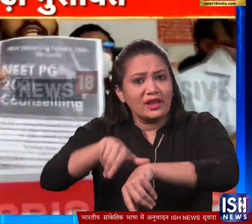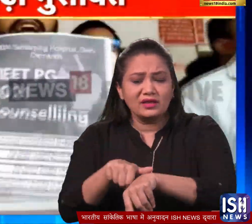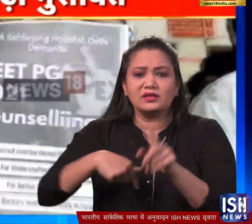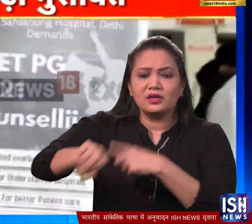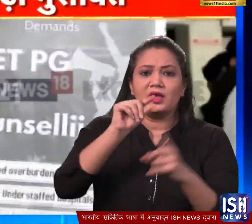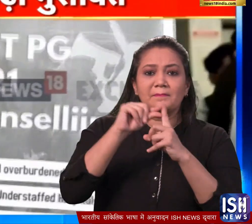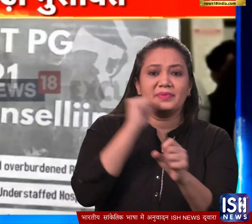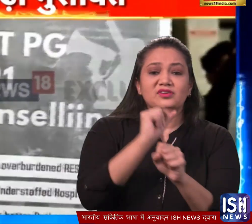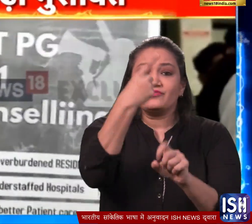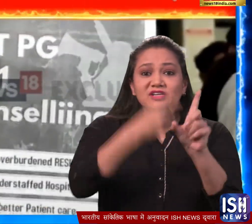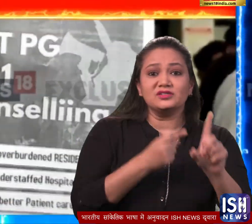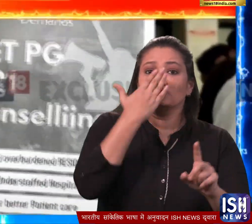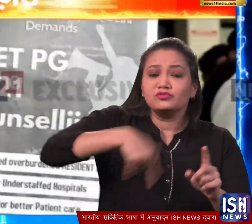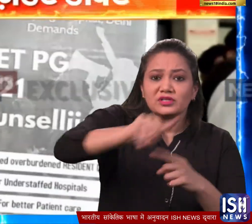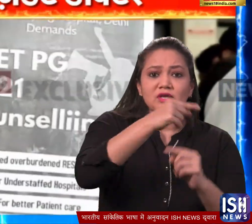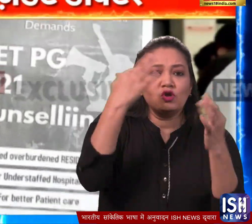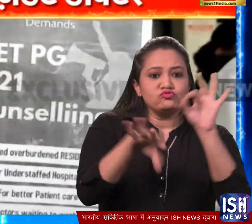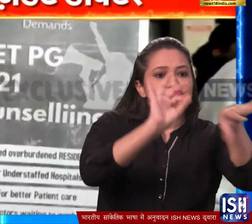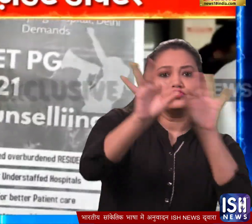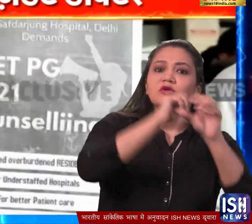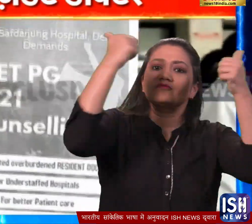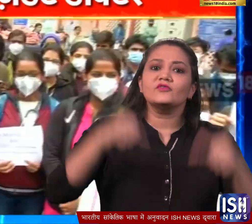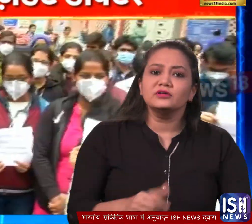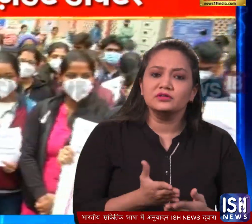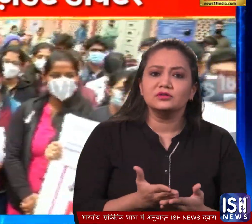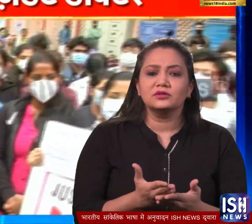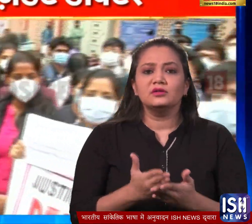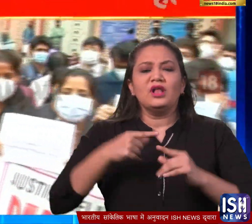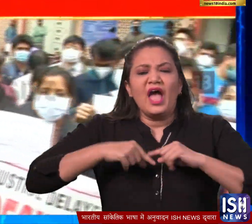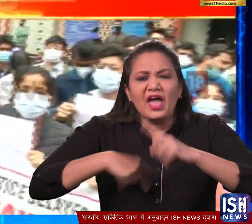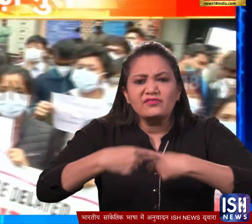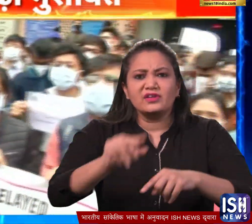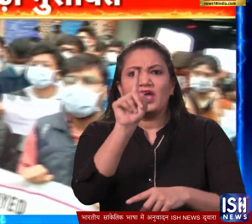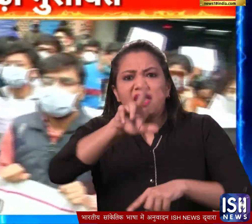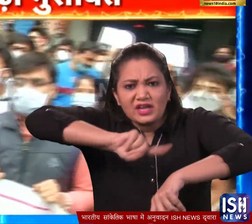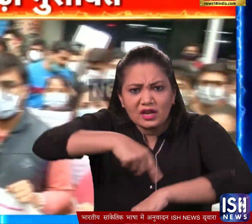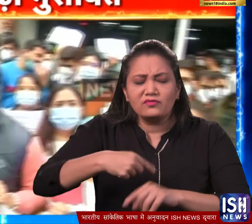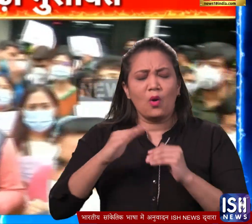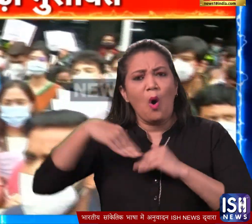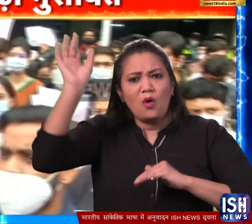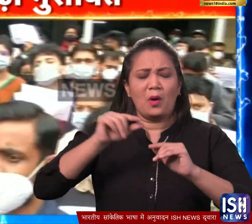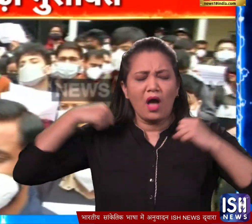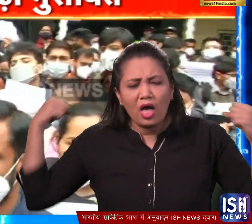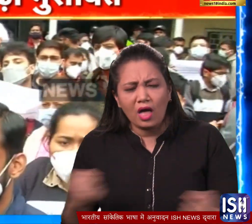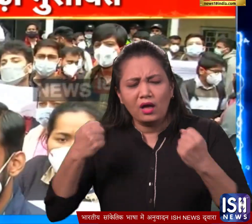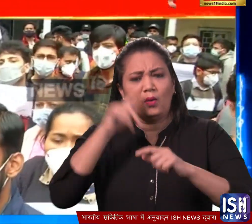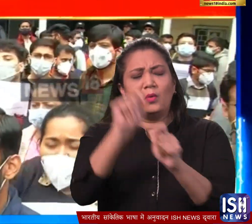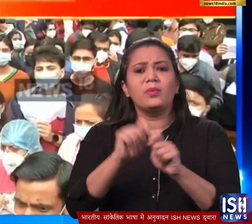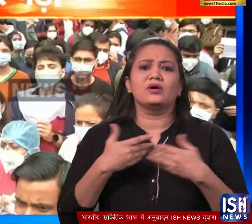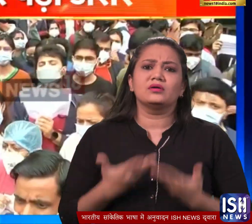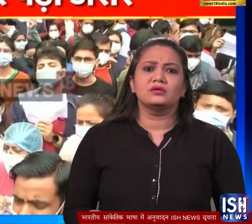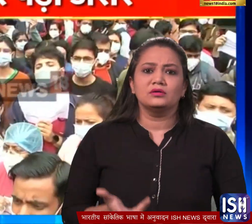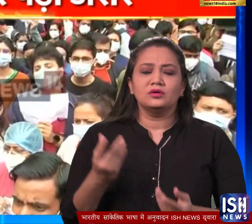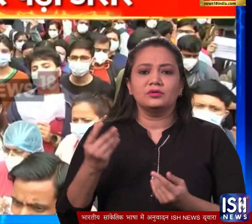में देरी की वजह से पीजी फर्स्ट ईयर के छात्रों का नामांकन नहीं हो पा रहा और इसी वजह से वो रोजाना 18 घंटे से ज्यादा काम करने को मजबूर